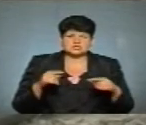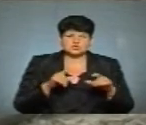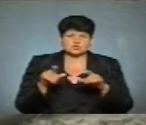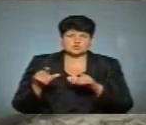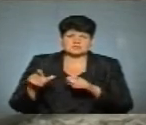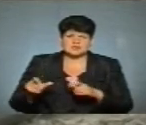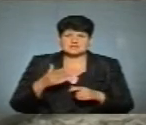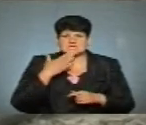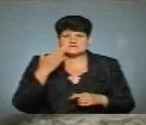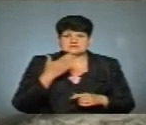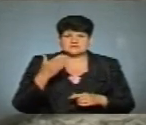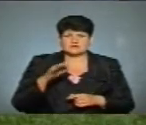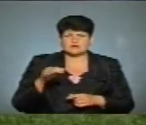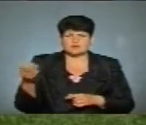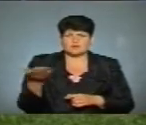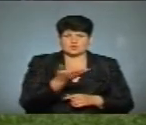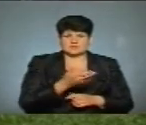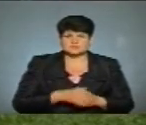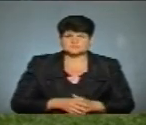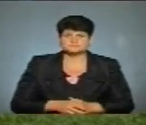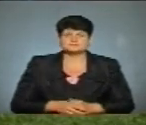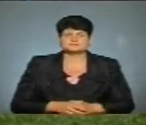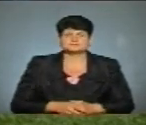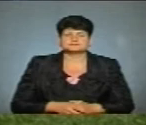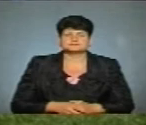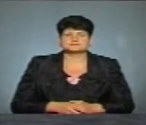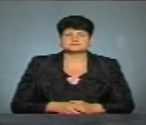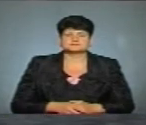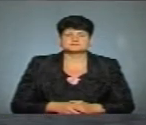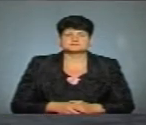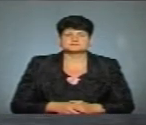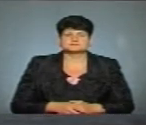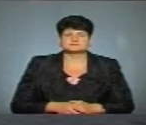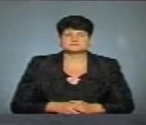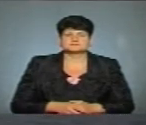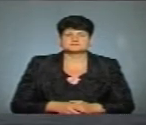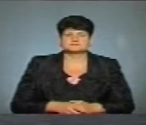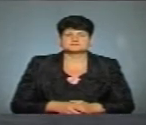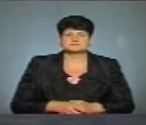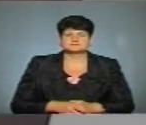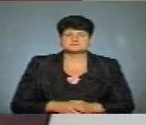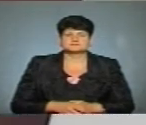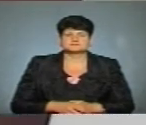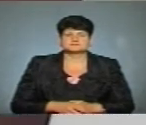і звітувати про них. Діана Ярошенко, Андрій Прокопів. Новини на Суспільному. Тернопільщина.